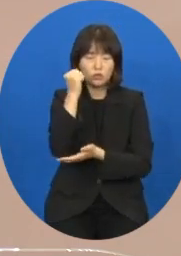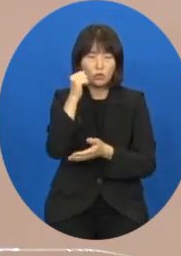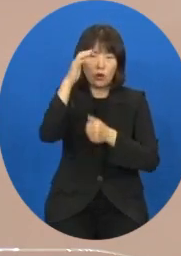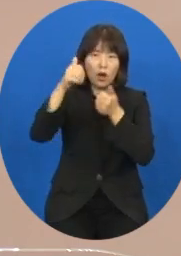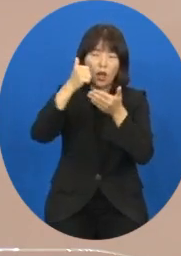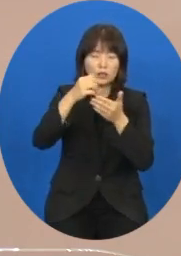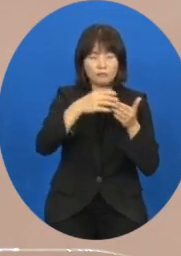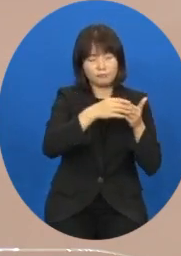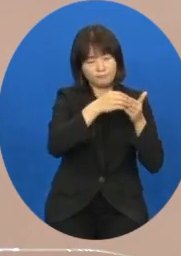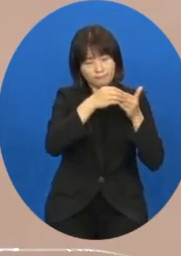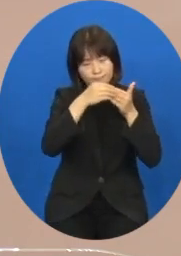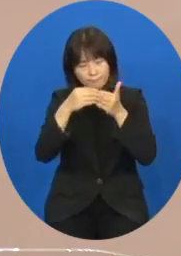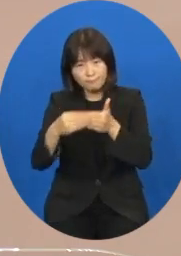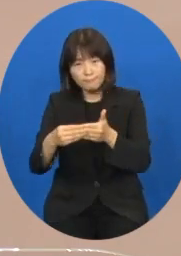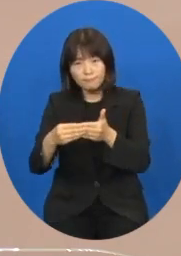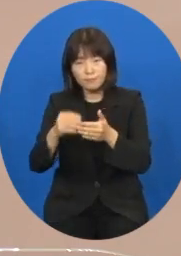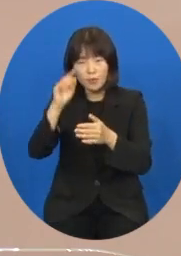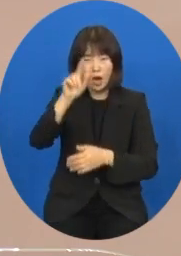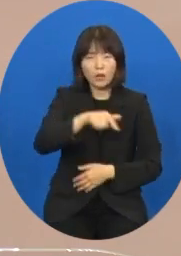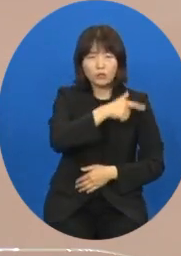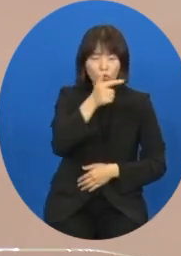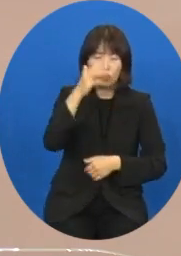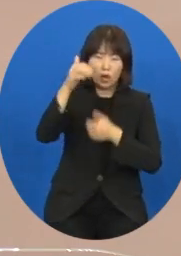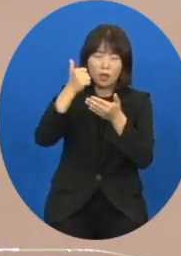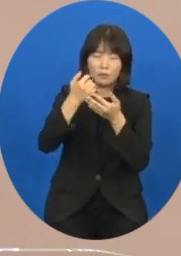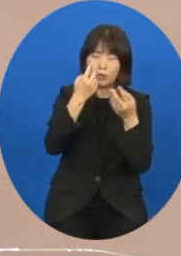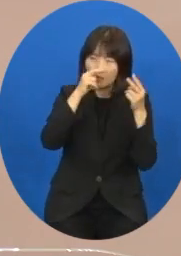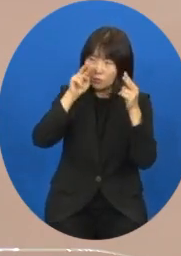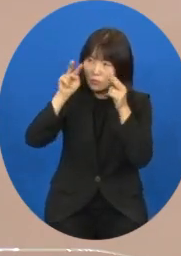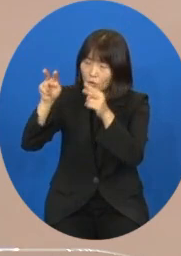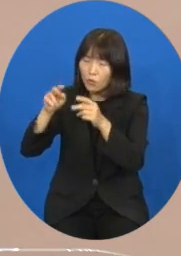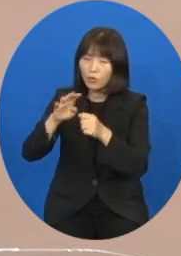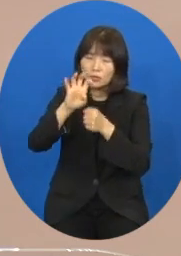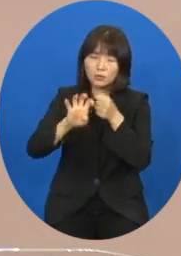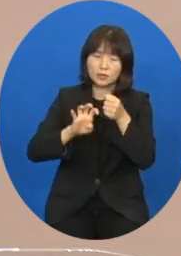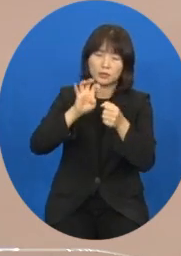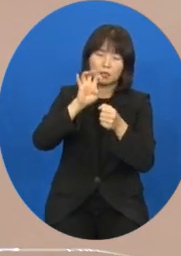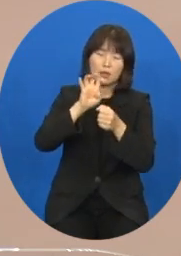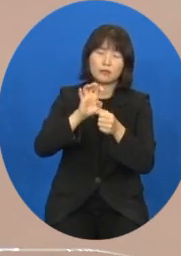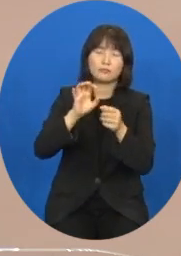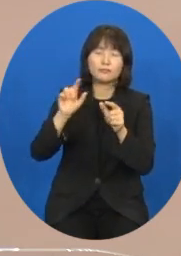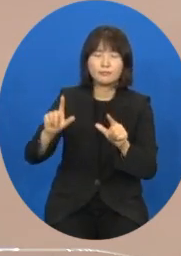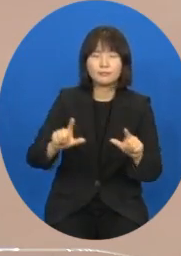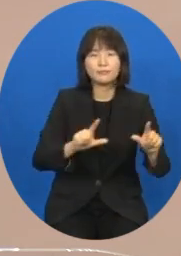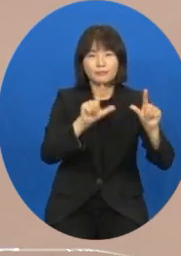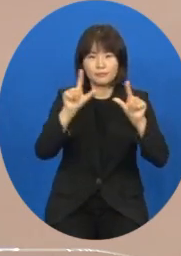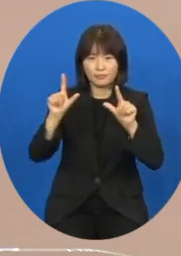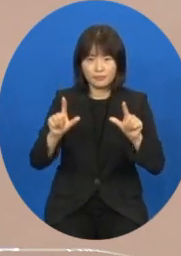하루 종일 하나님을 바라보며 40년을 살았어요.